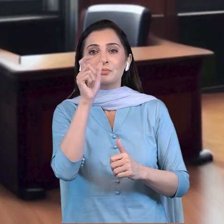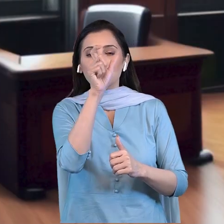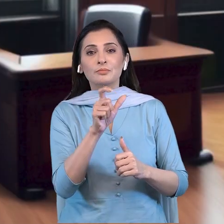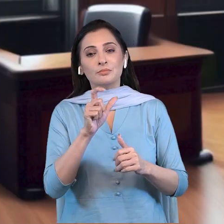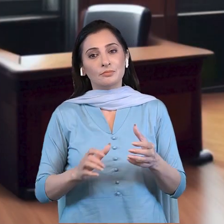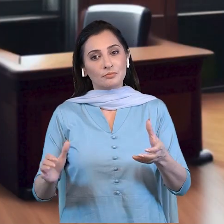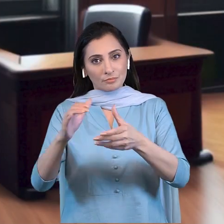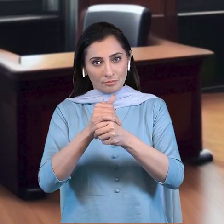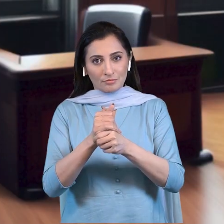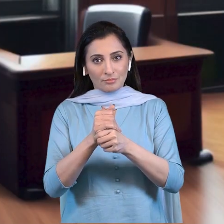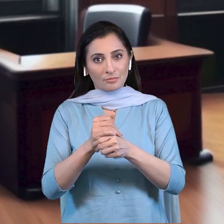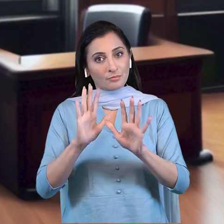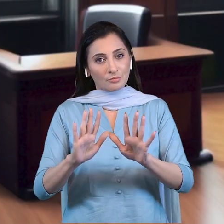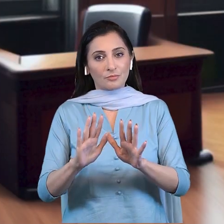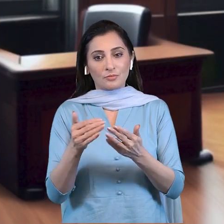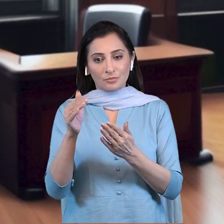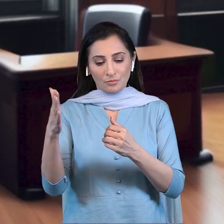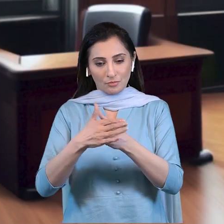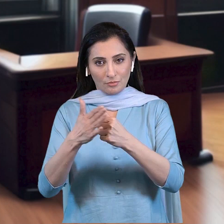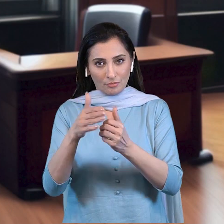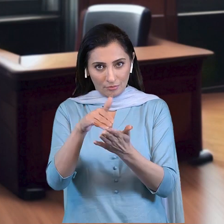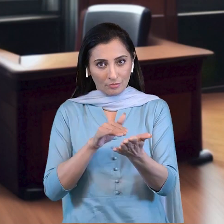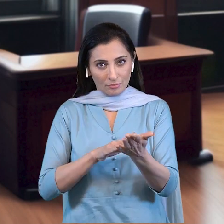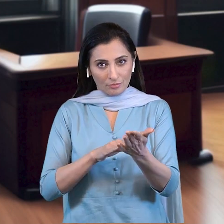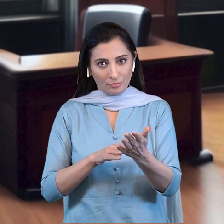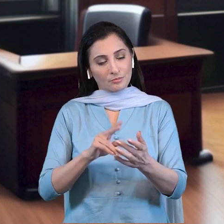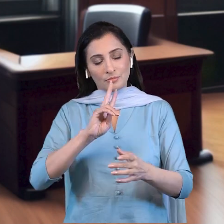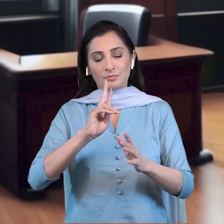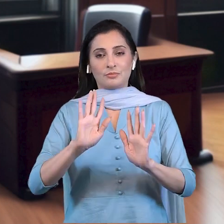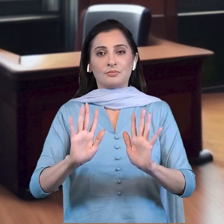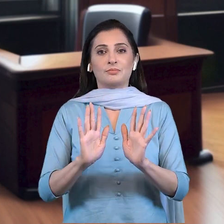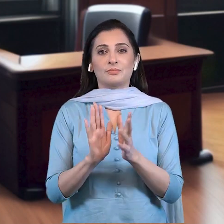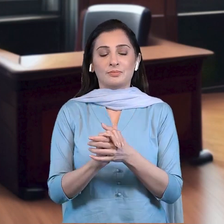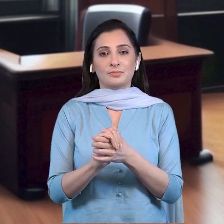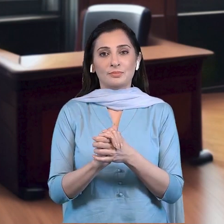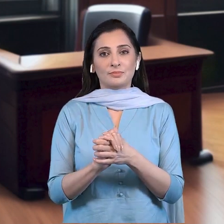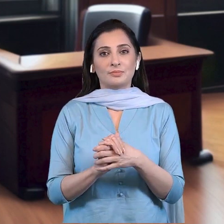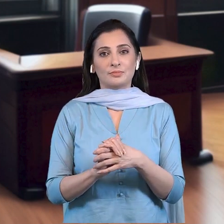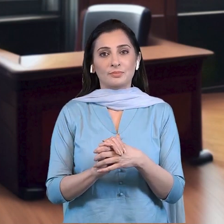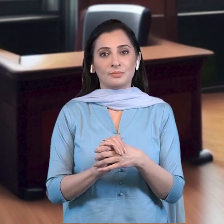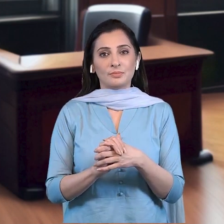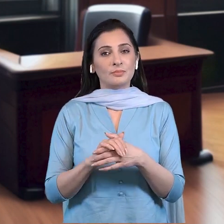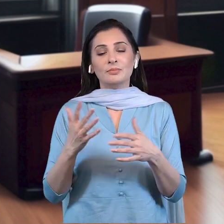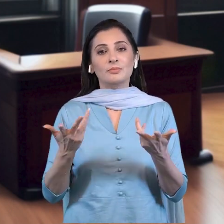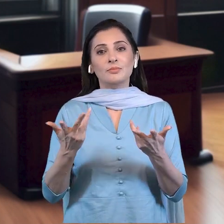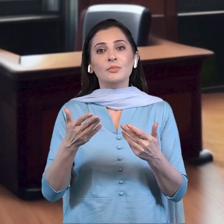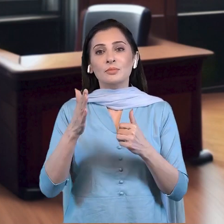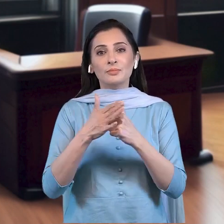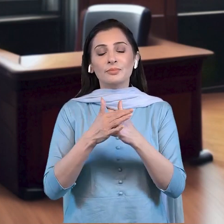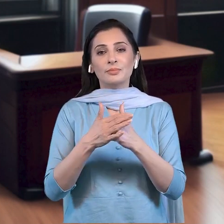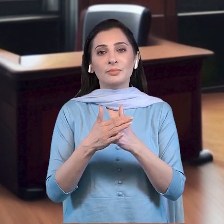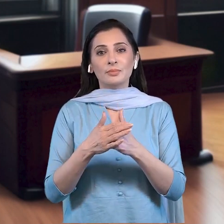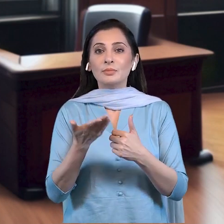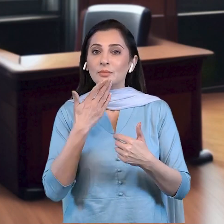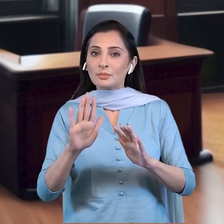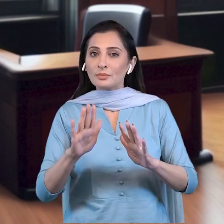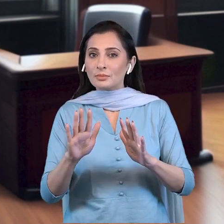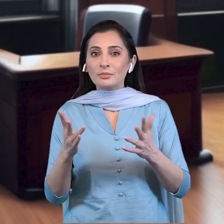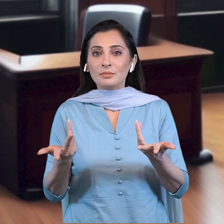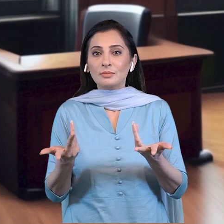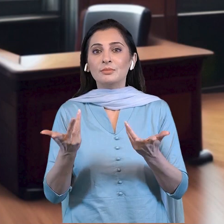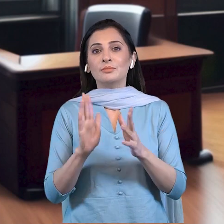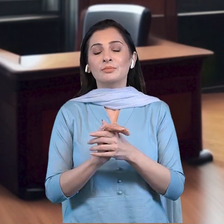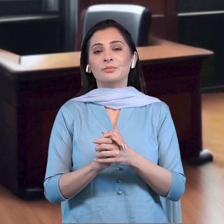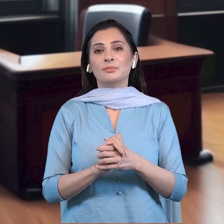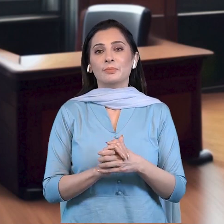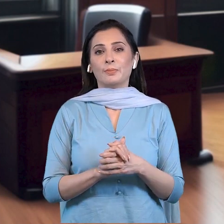فیمیل کی جو ری یونین ہے اس کو تھرو اے میرج پرسکرائب کی ہوئی ہے۔ تو میرج